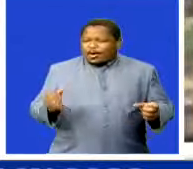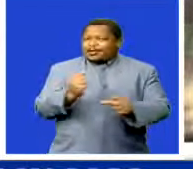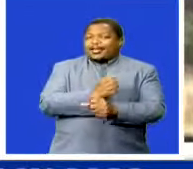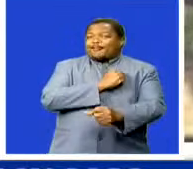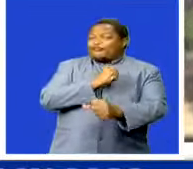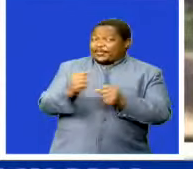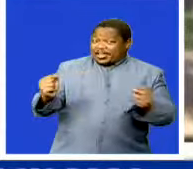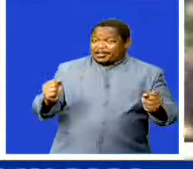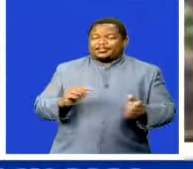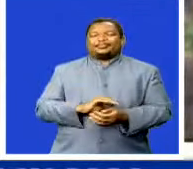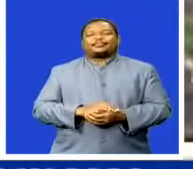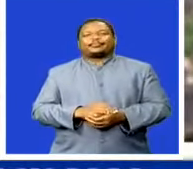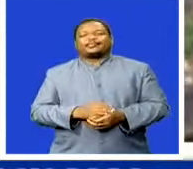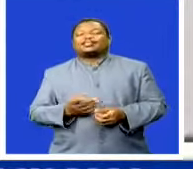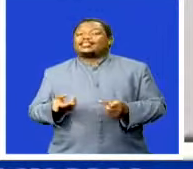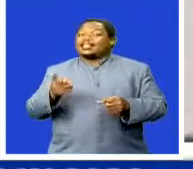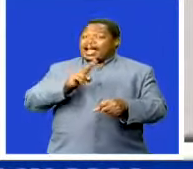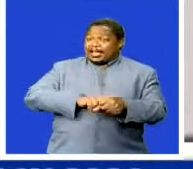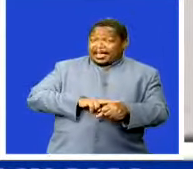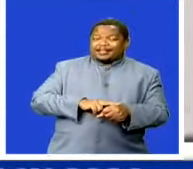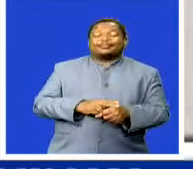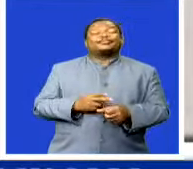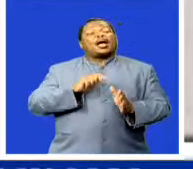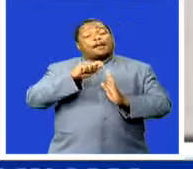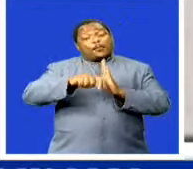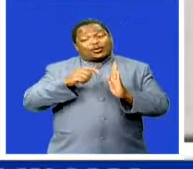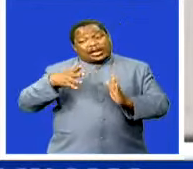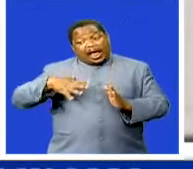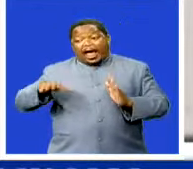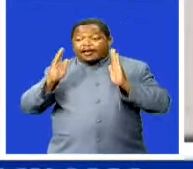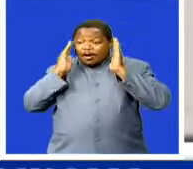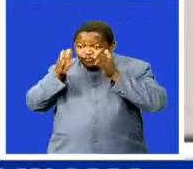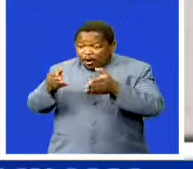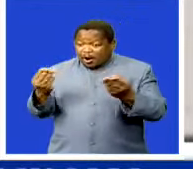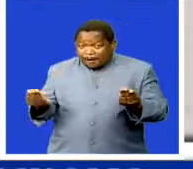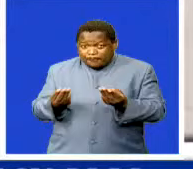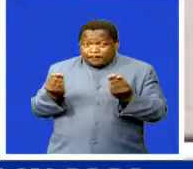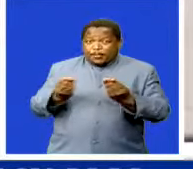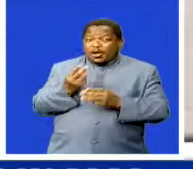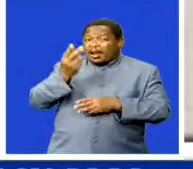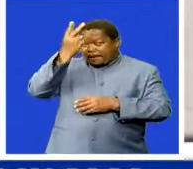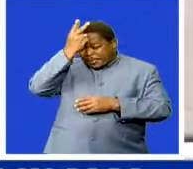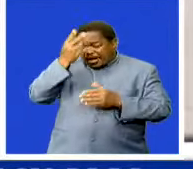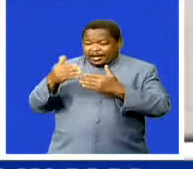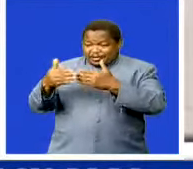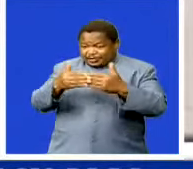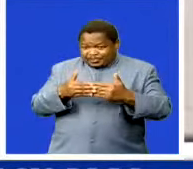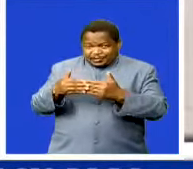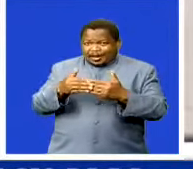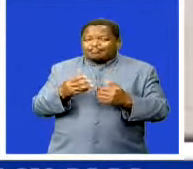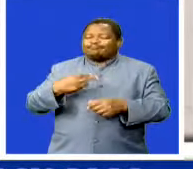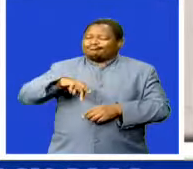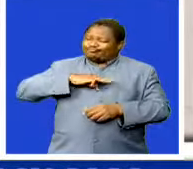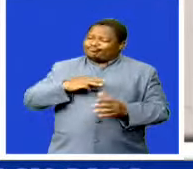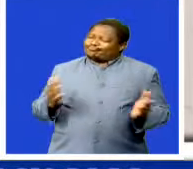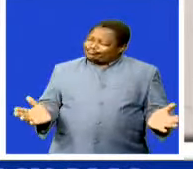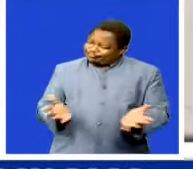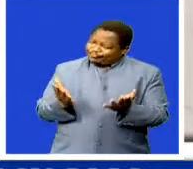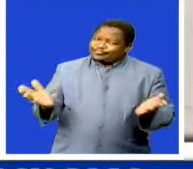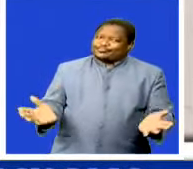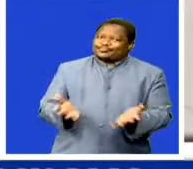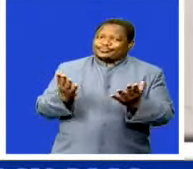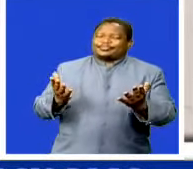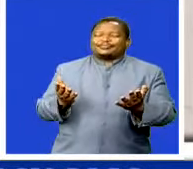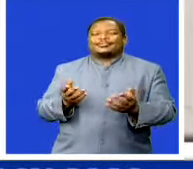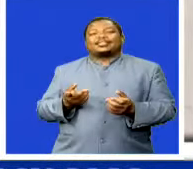nalokufaka ekhatsi tindvo letilwane leti njengabo timbuti ukuthi bantu ababe netimbuti emakhaya siyafuca ke